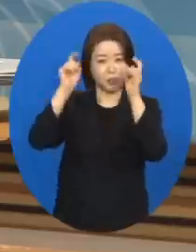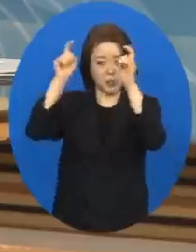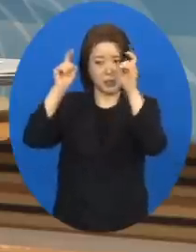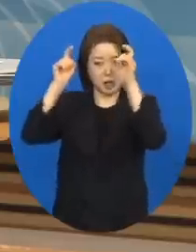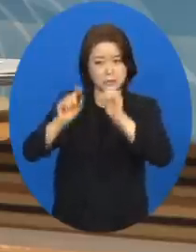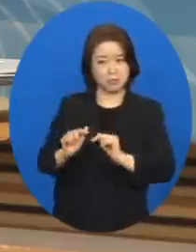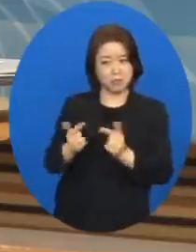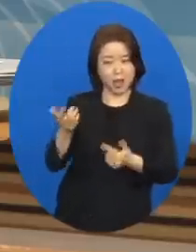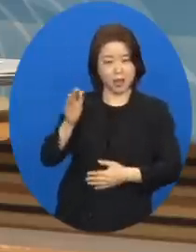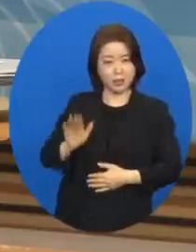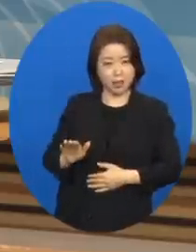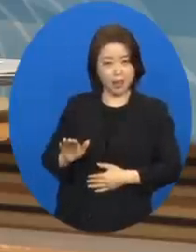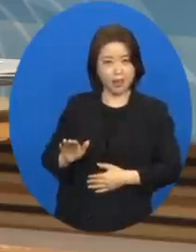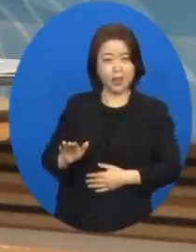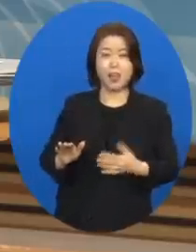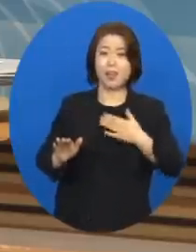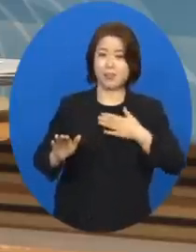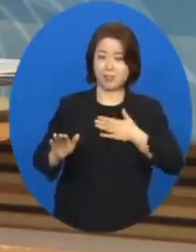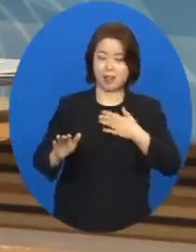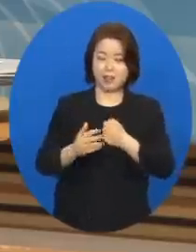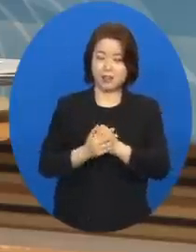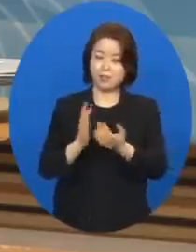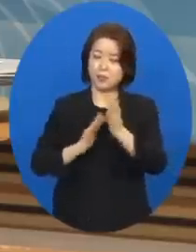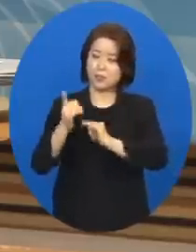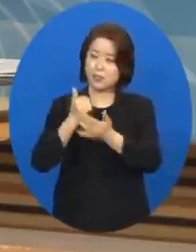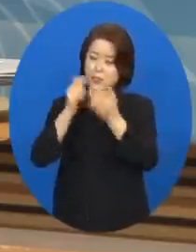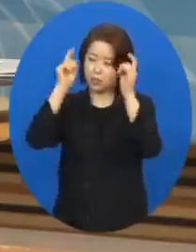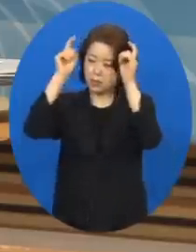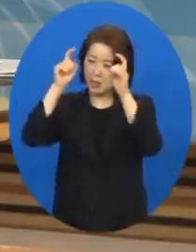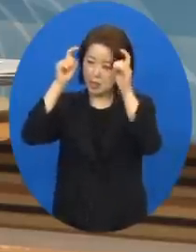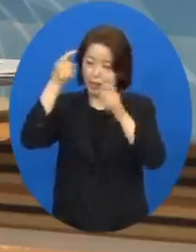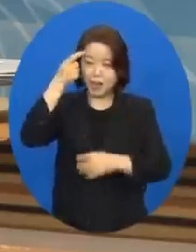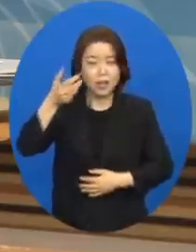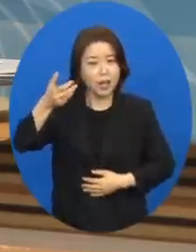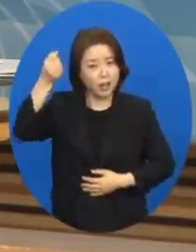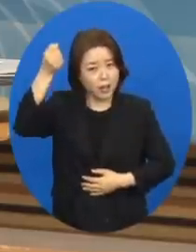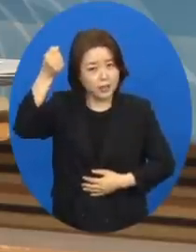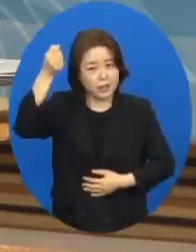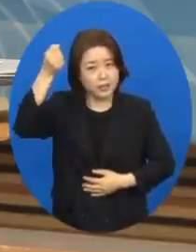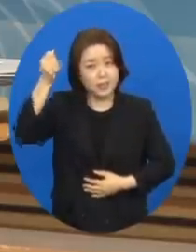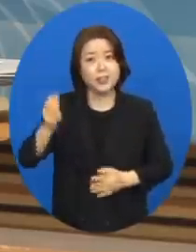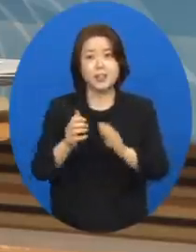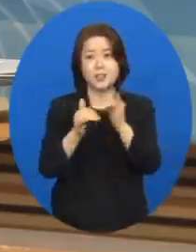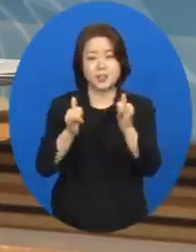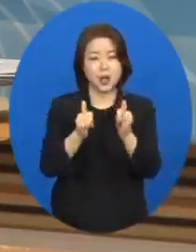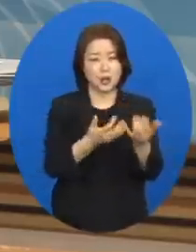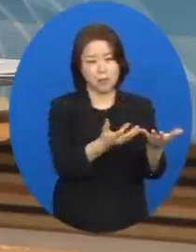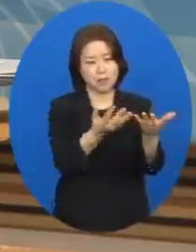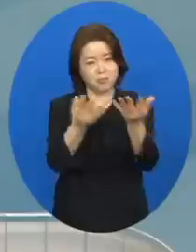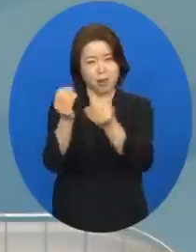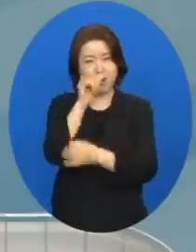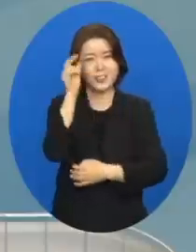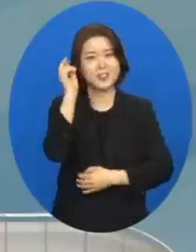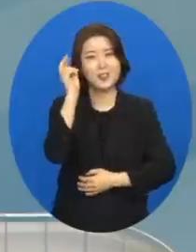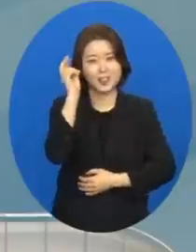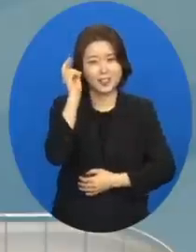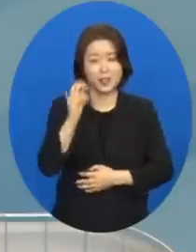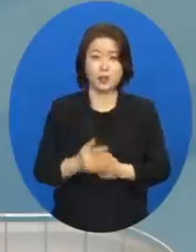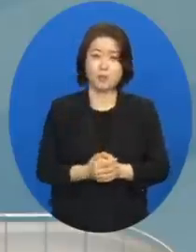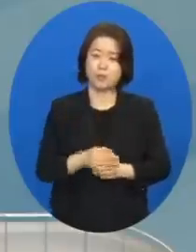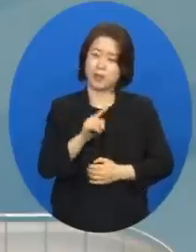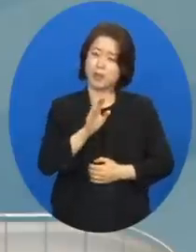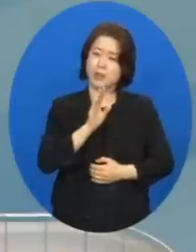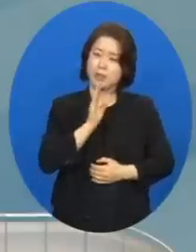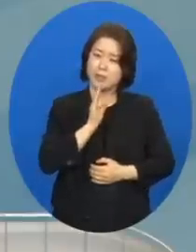아니면서 나는 예수님의 양이라 이렇게 생각하는 분들이 꽤 있으십니다. 이